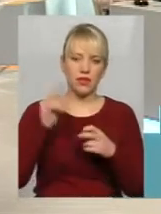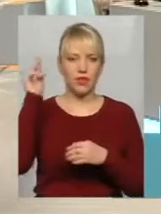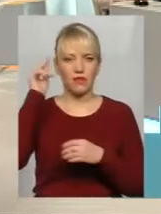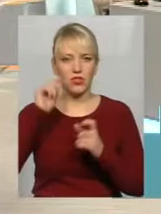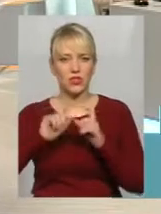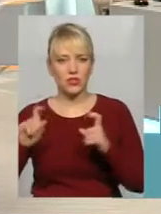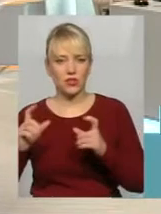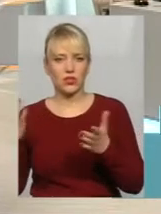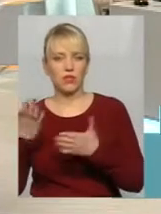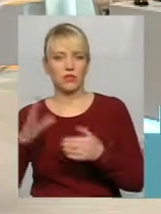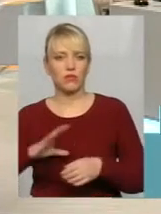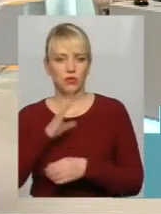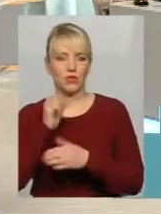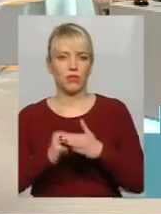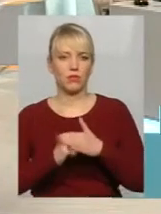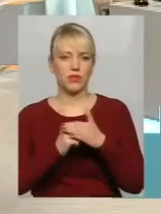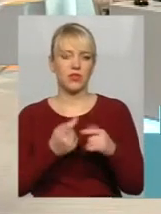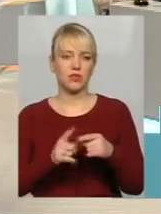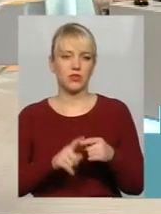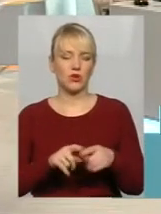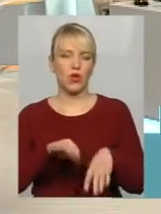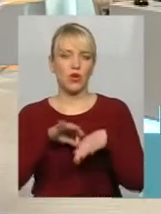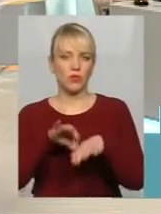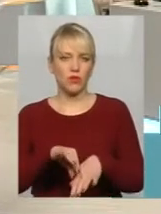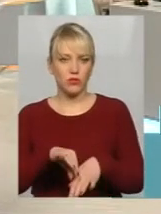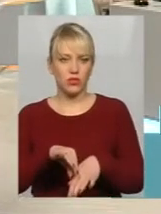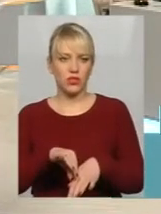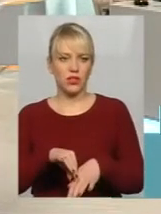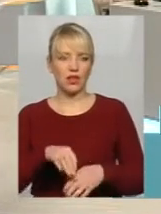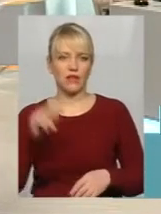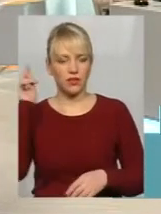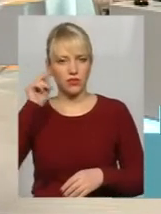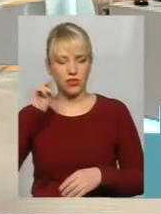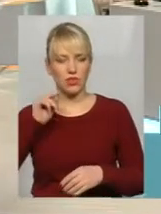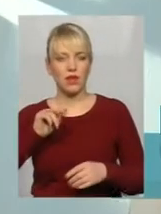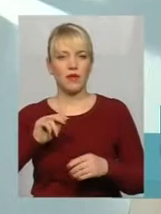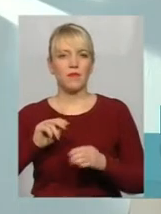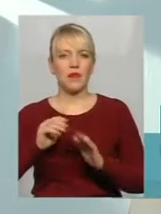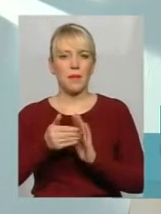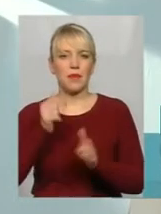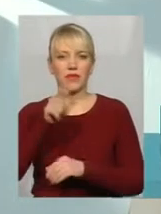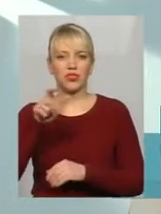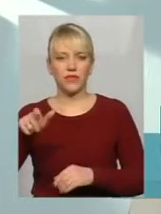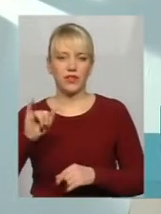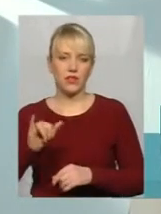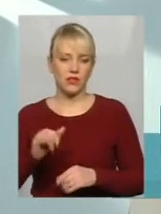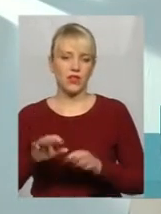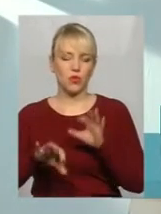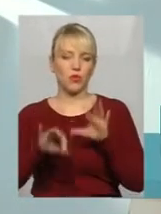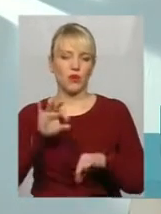навчалися. На підставі цього проводиться вивчення призовників і відбираються призовники,